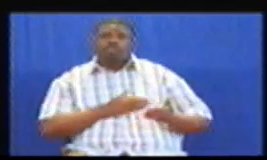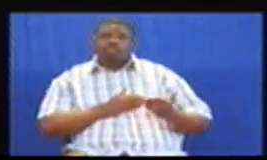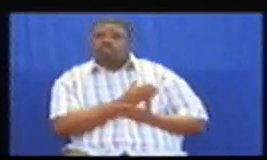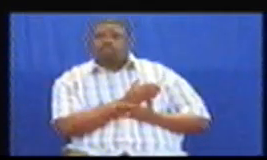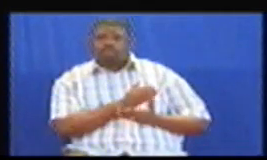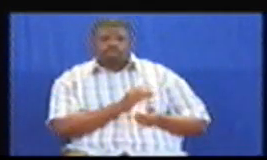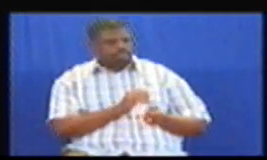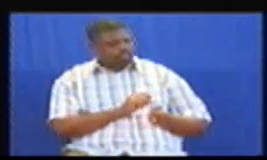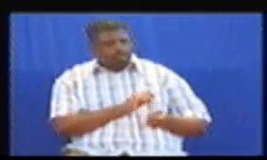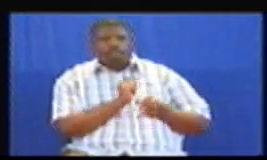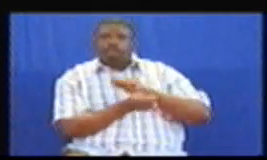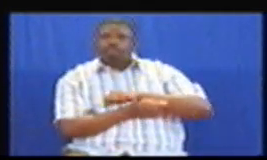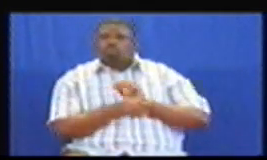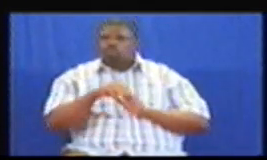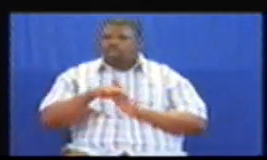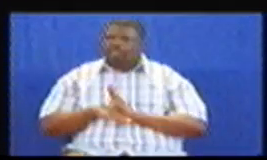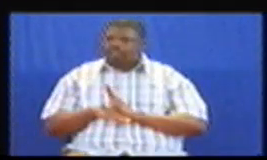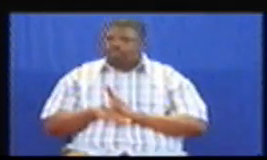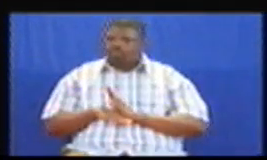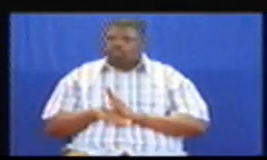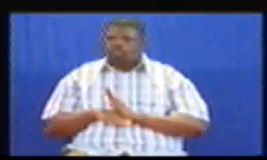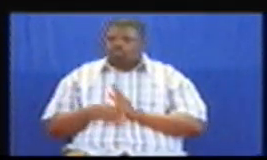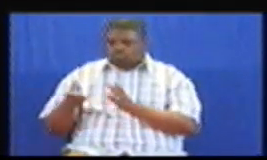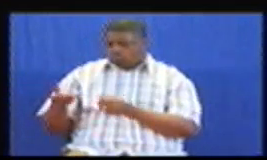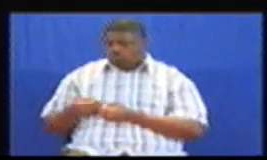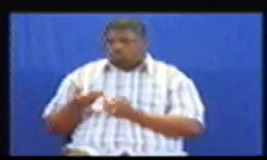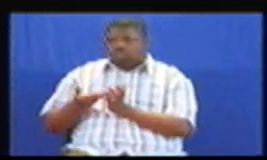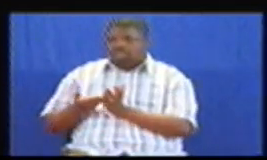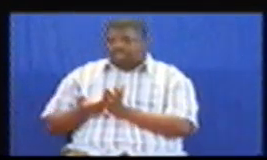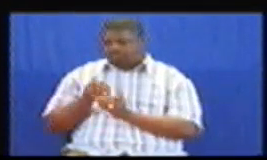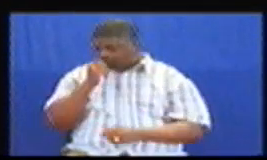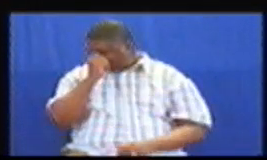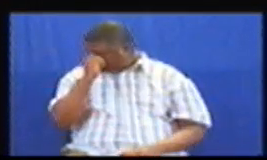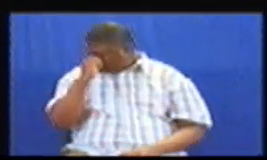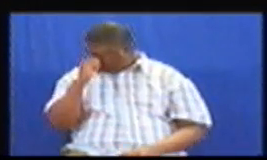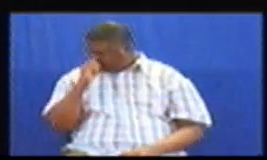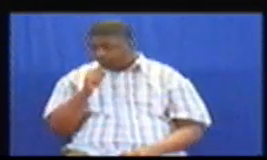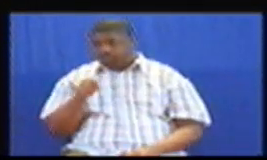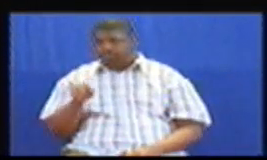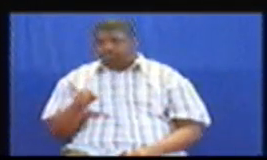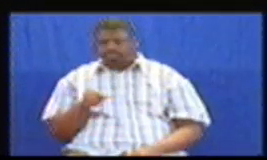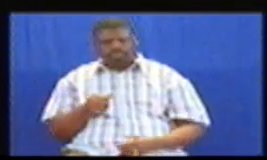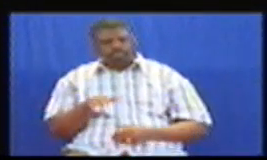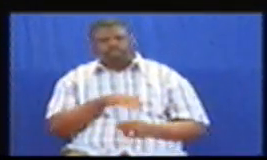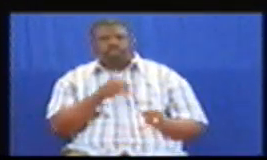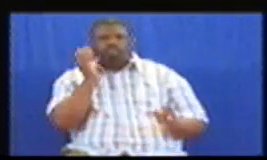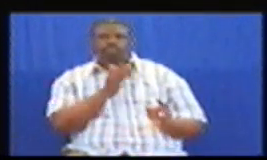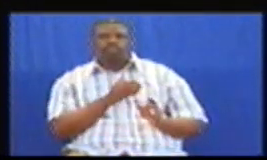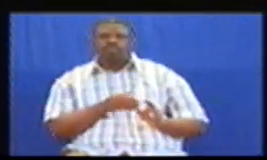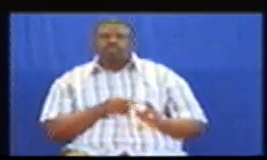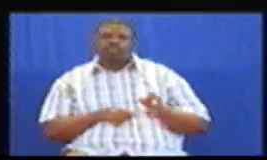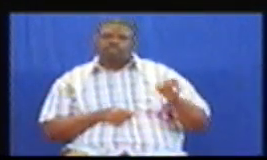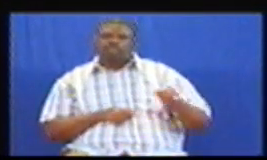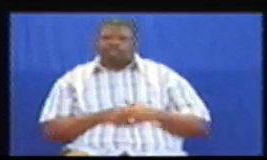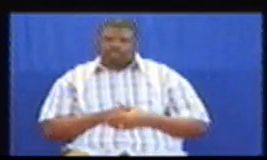mabadiliko ya utaratibu wa namna ya kuchukua ushahidi, na mojawapo ya maeneo lengwa yalikuwa ni maeneo hayo. Kwa hiyo